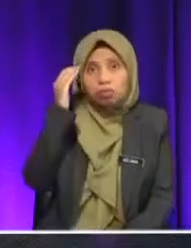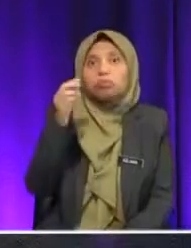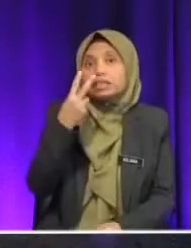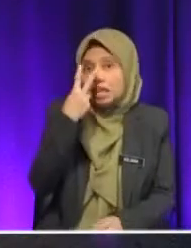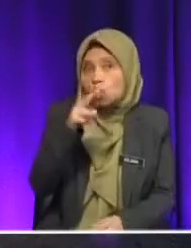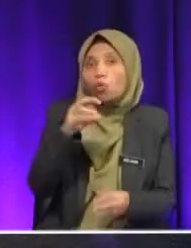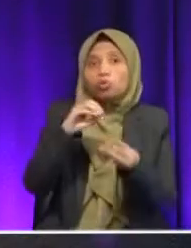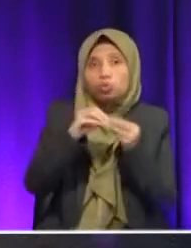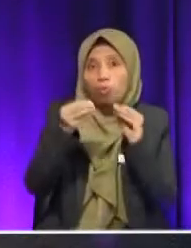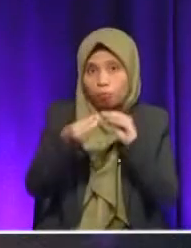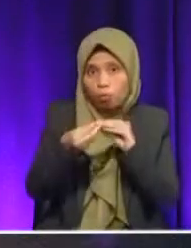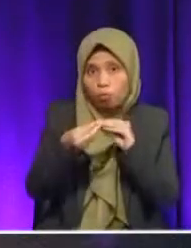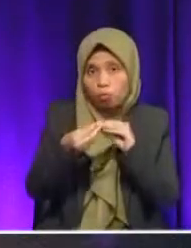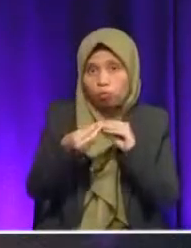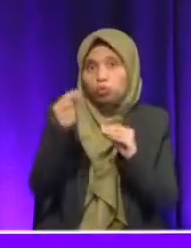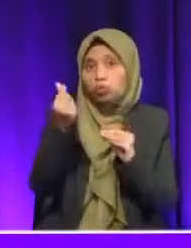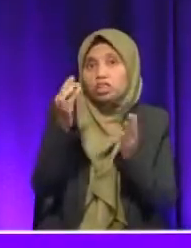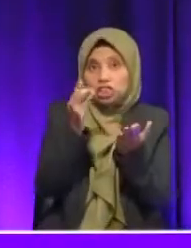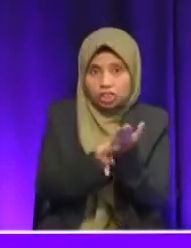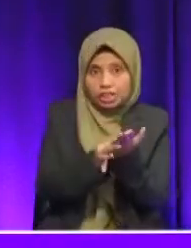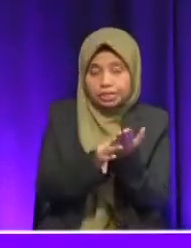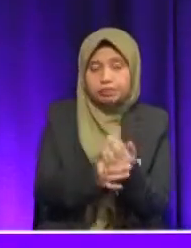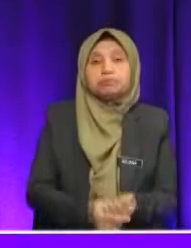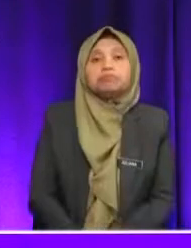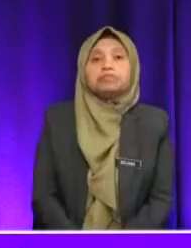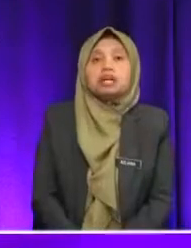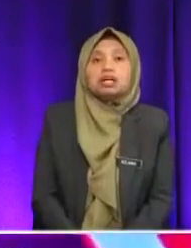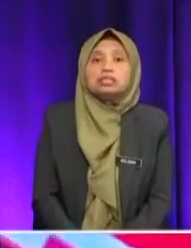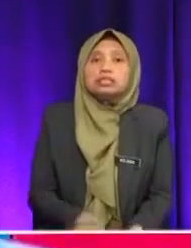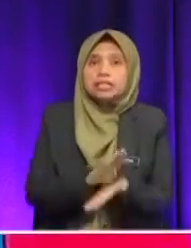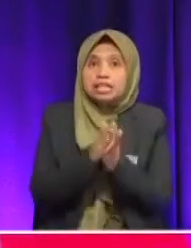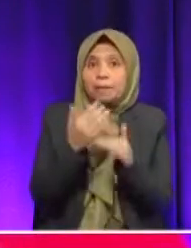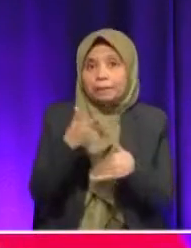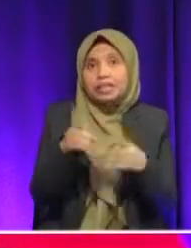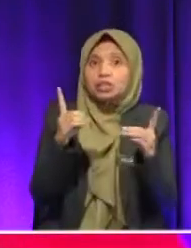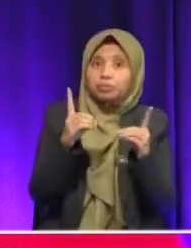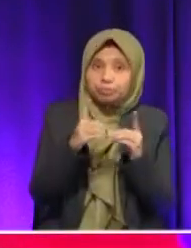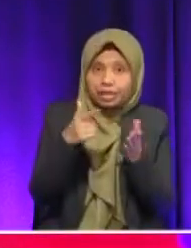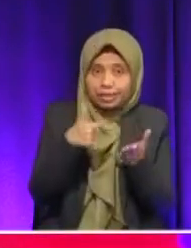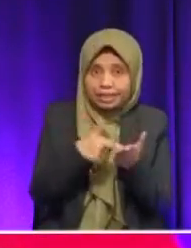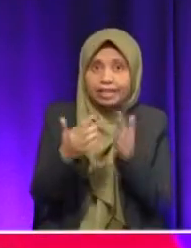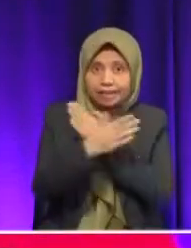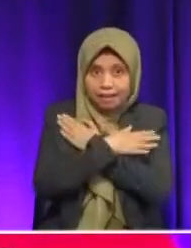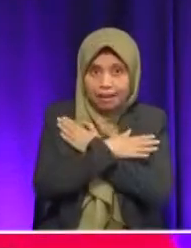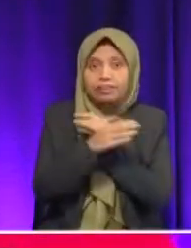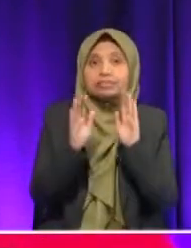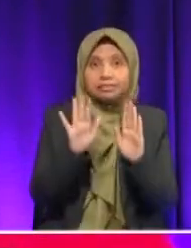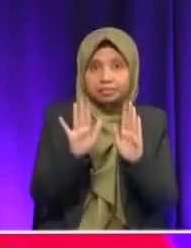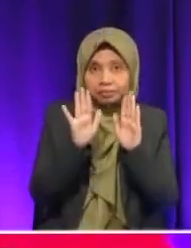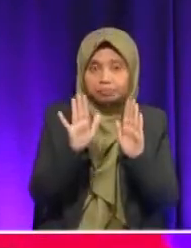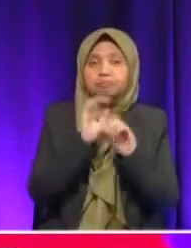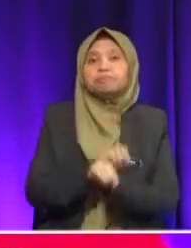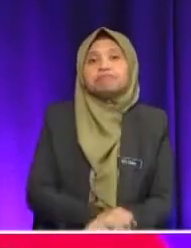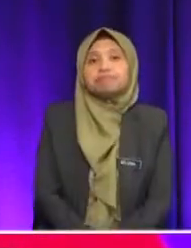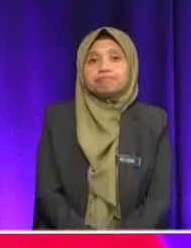nombo pada duit syiling aki Baiklah Cikgu yakni kita akan bersama selepas ini tapi kita berhak dulu Irak rekan semua